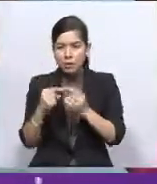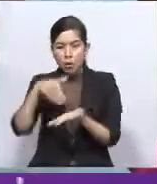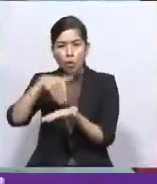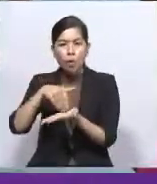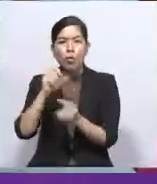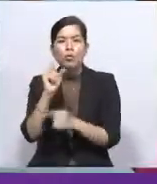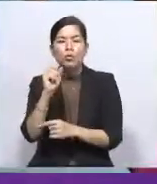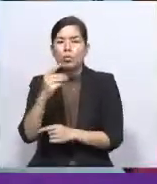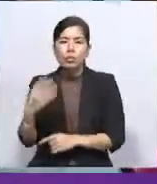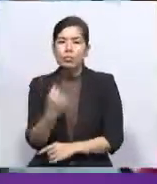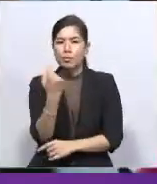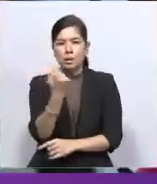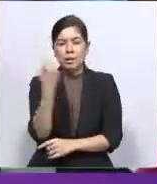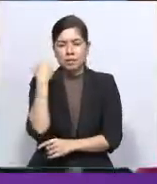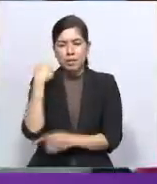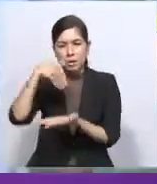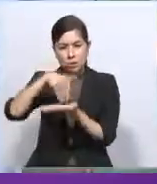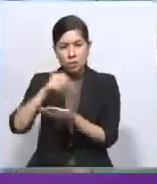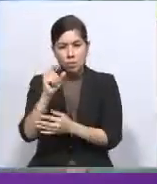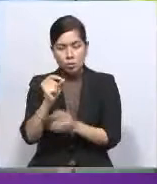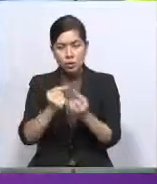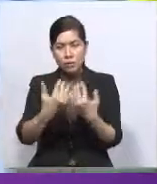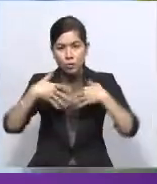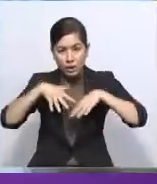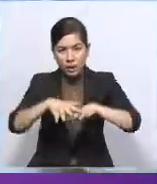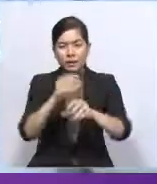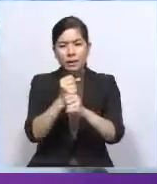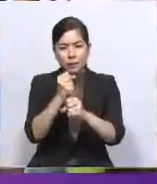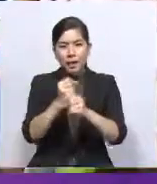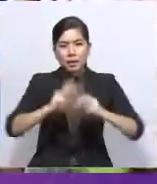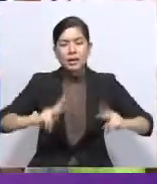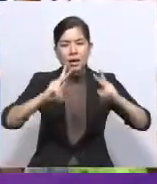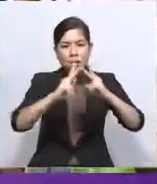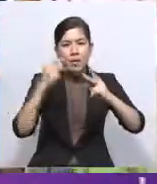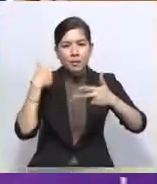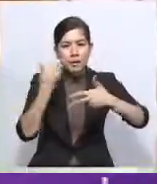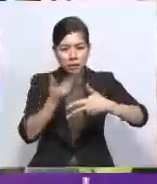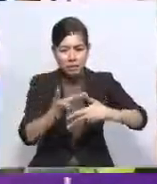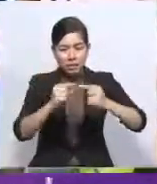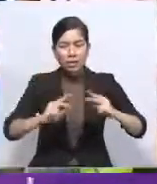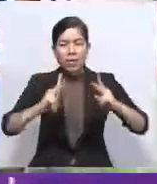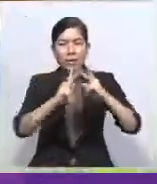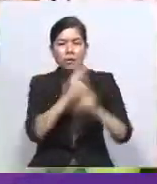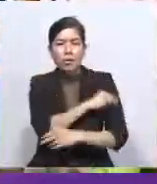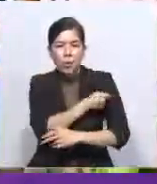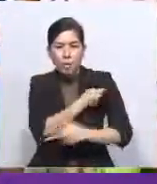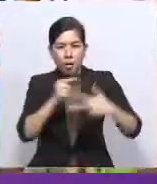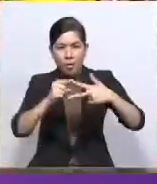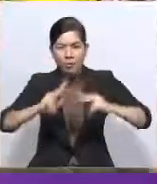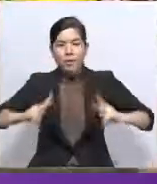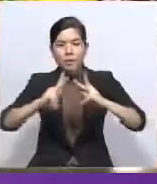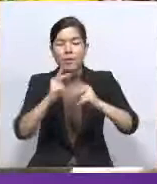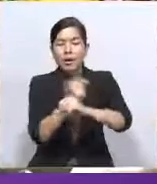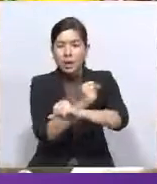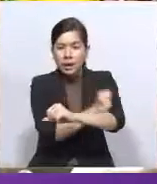พยาบาลสมุทรสาครซึ่งเป็นศูนย์ที่บูรณาการการทำงานจาก3กระทรวงด้วยกันนั่นก็คือกระทรวงสาธารณสุขกระทรวงแรงงานและกระ